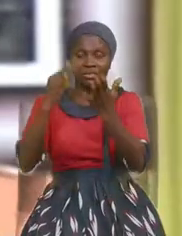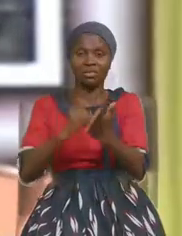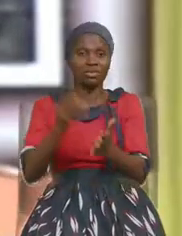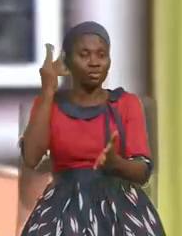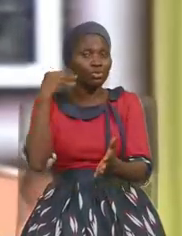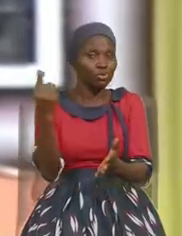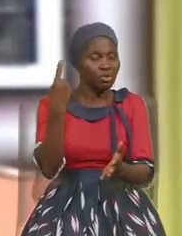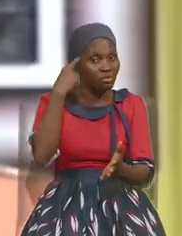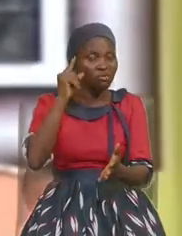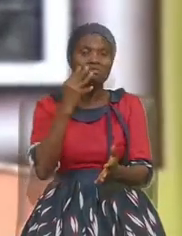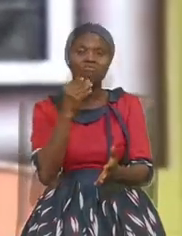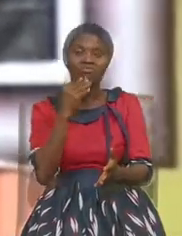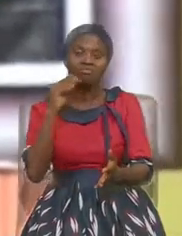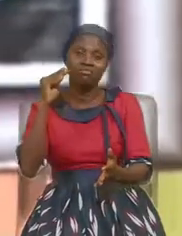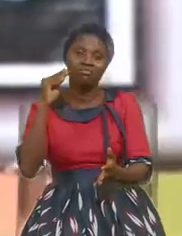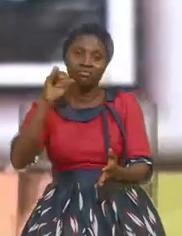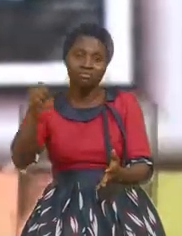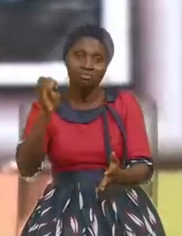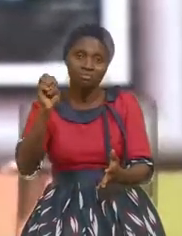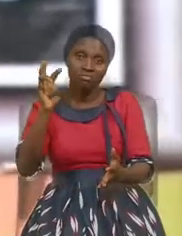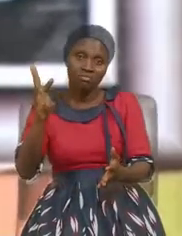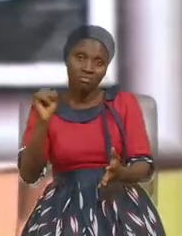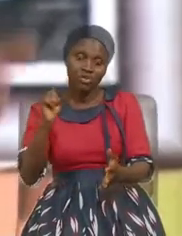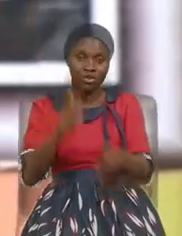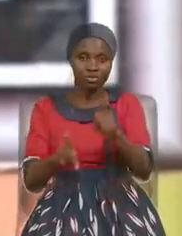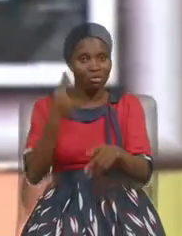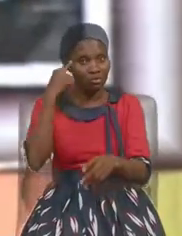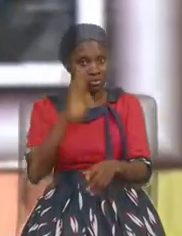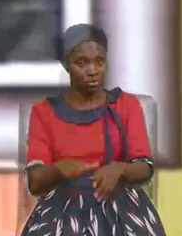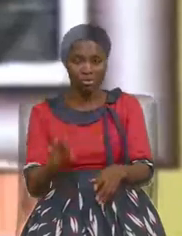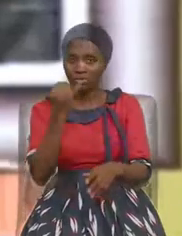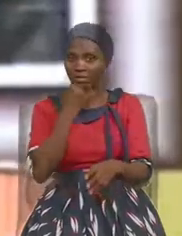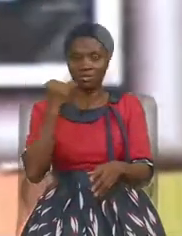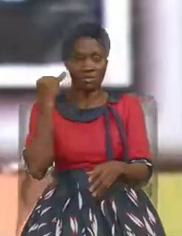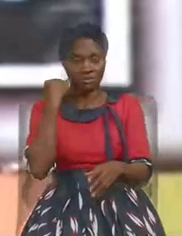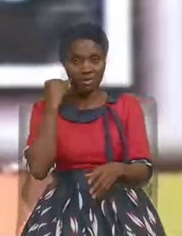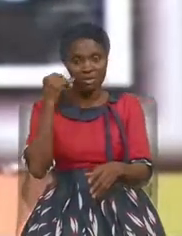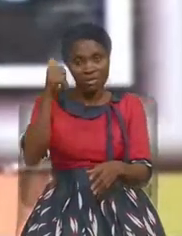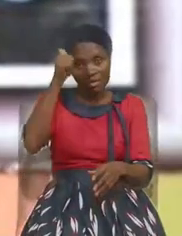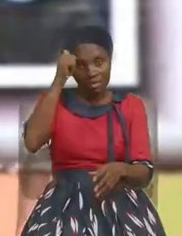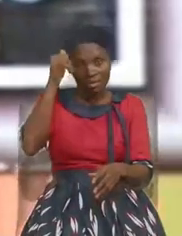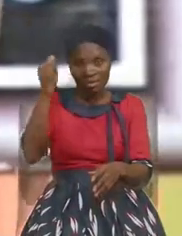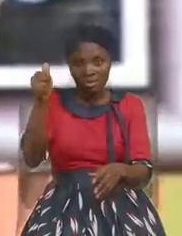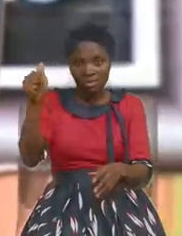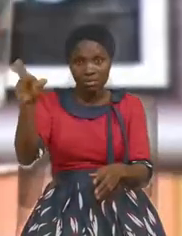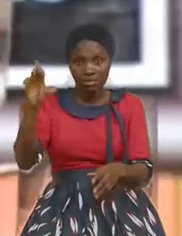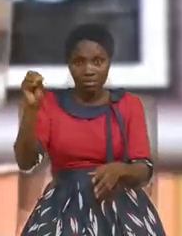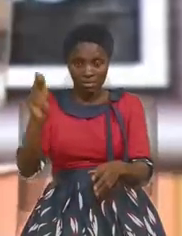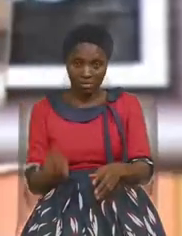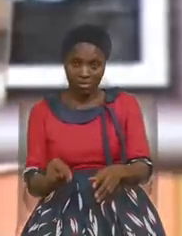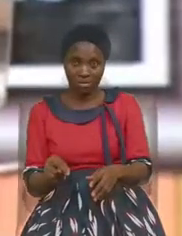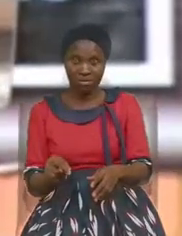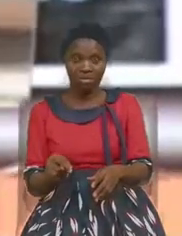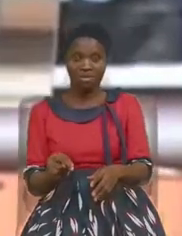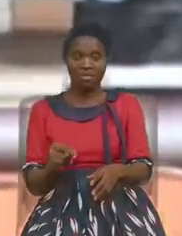Juifs, pour les enfants d'Israël. Aaron, le souverain sacrificateur, simplement pour les enfants